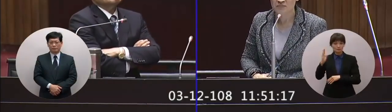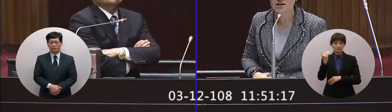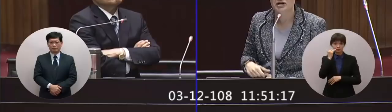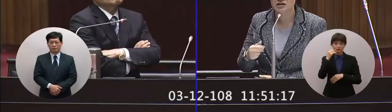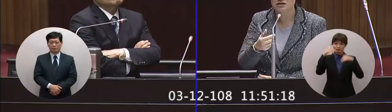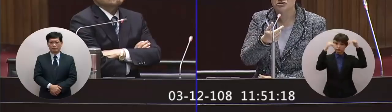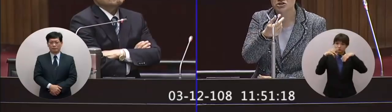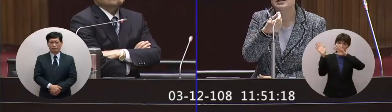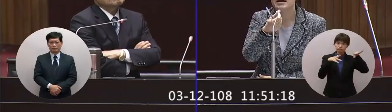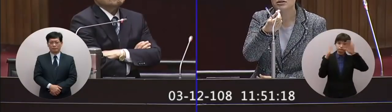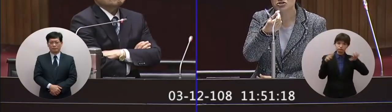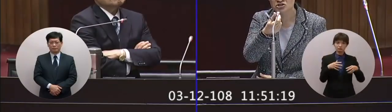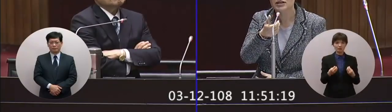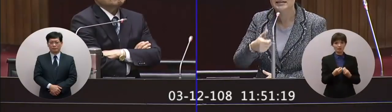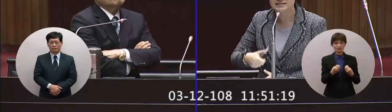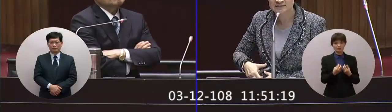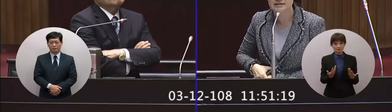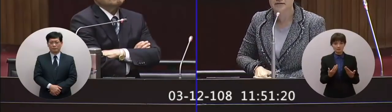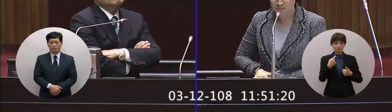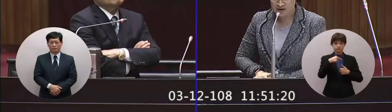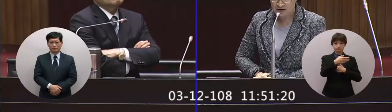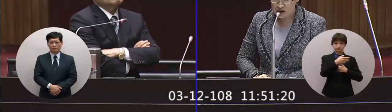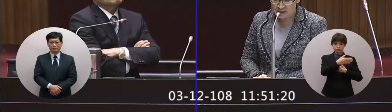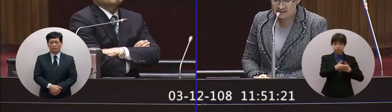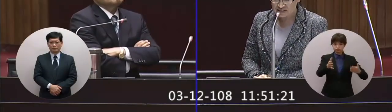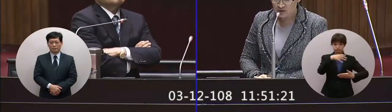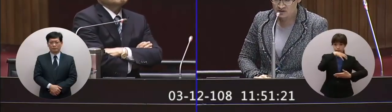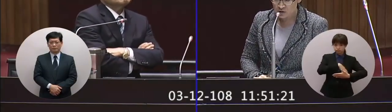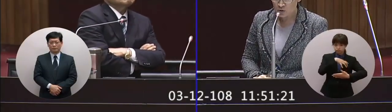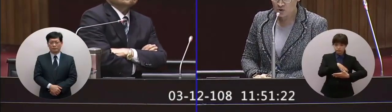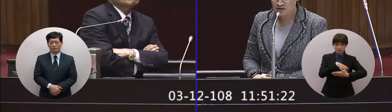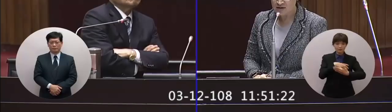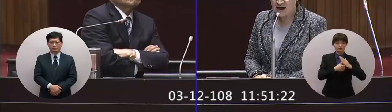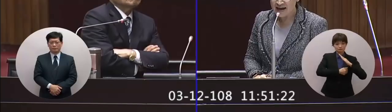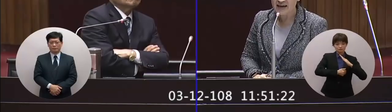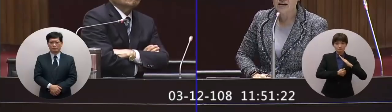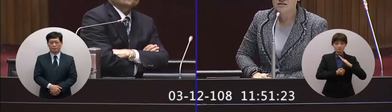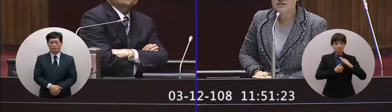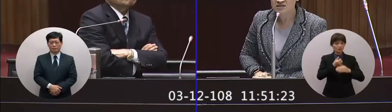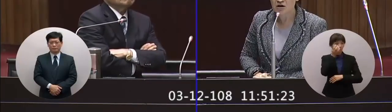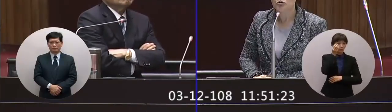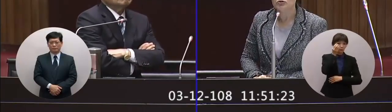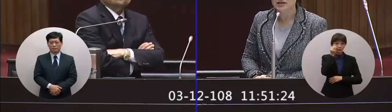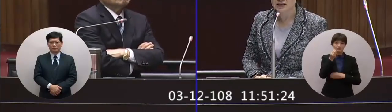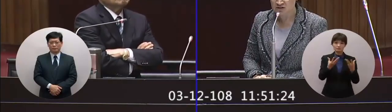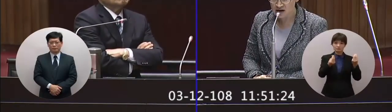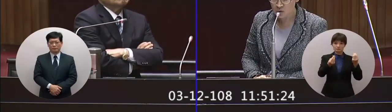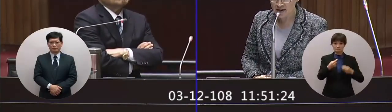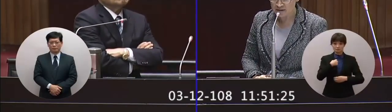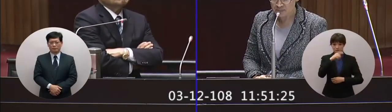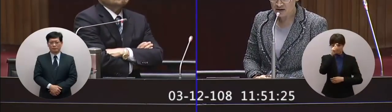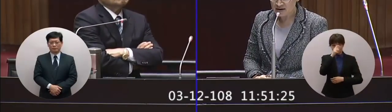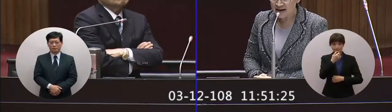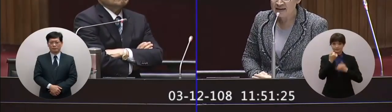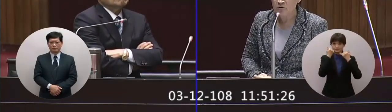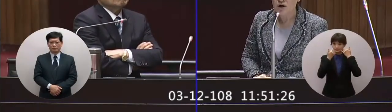候，没有一个适当的室内景点。那我们也希望透过海洋教育的一个场